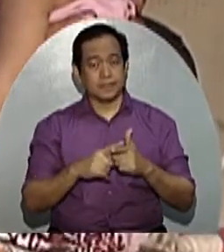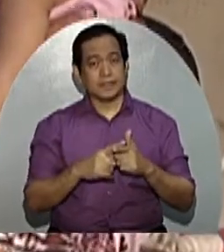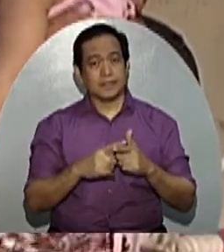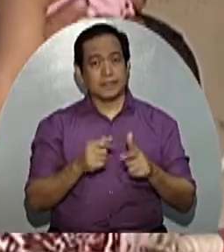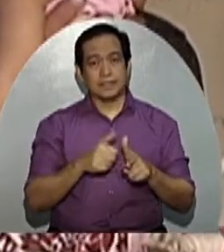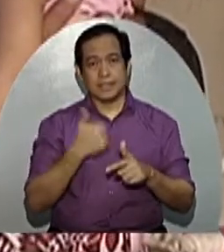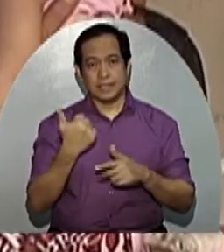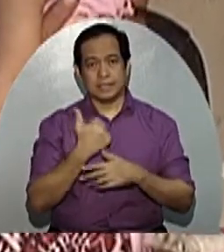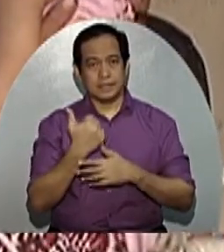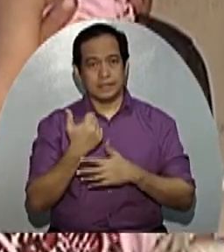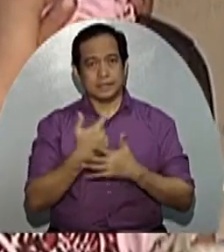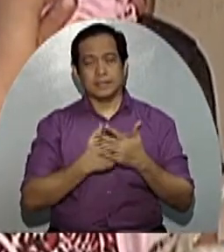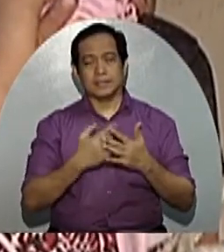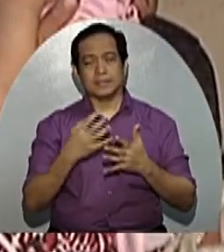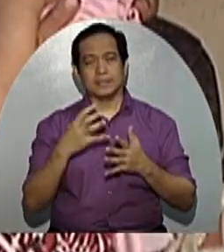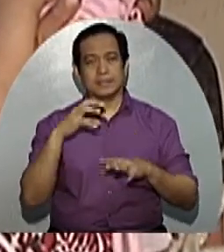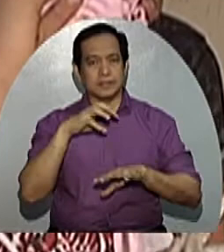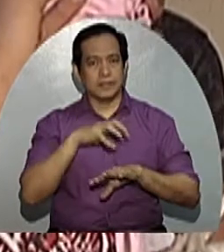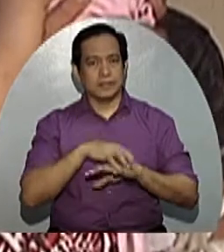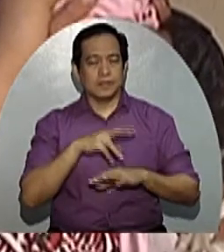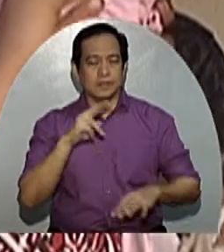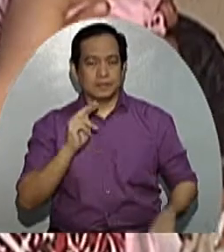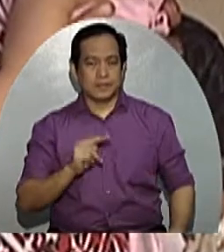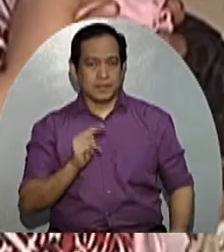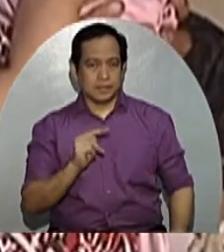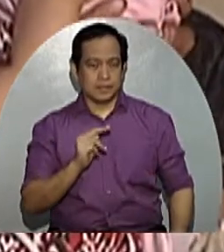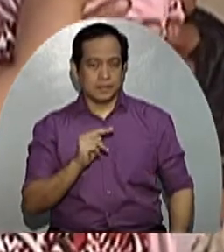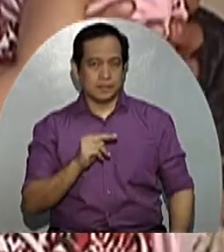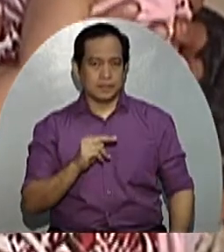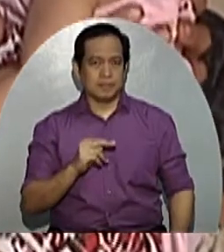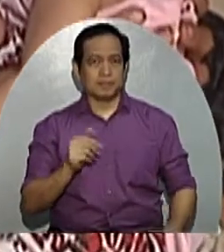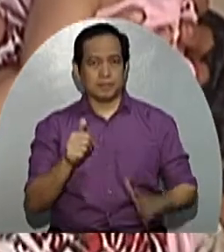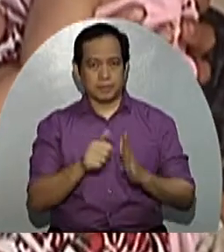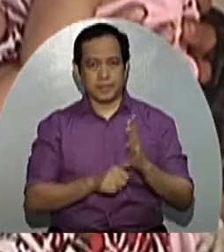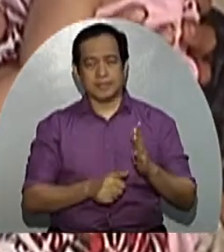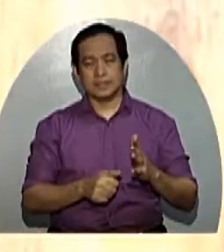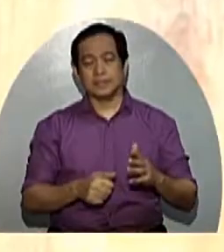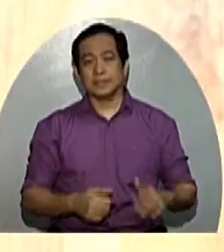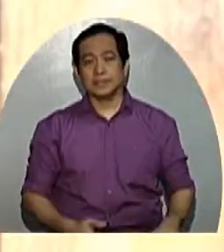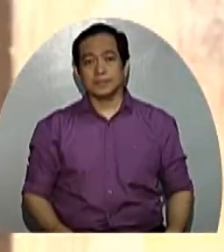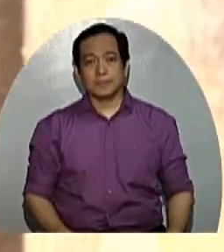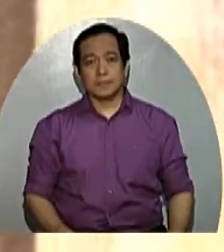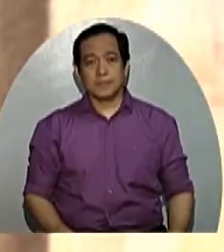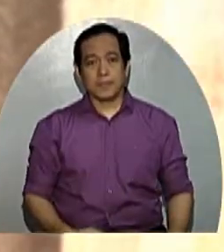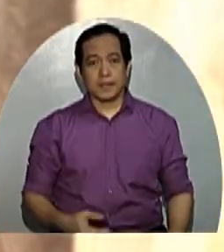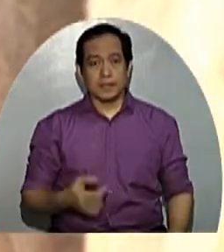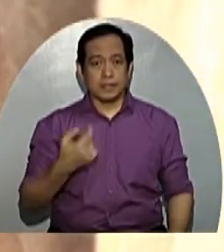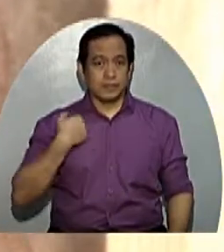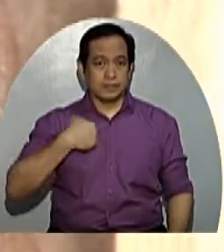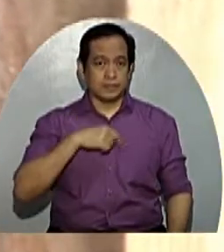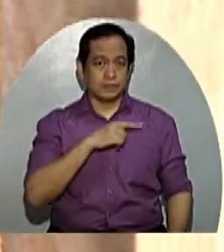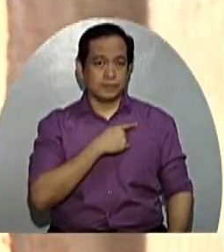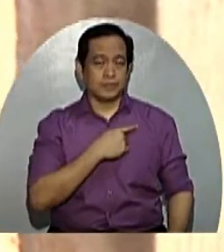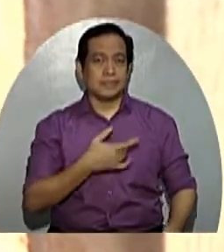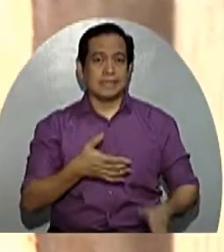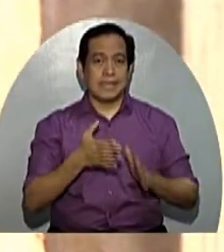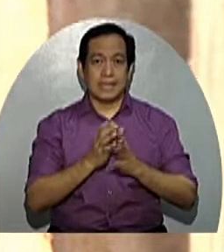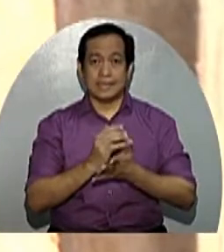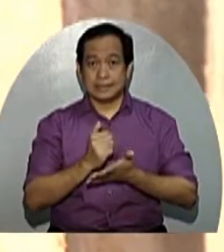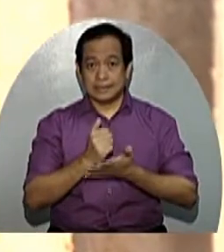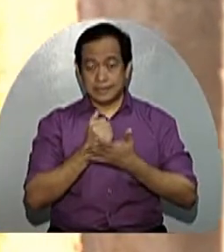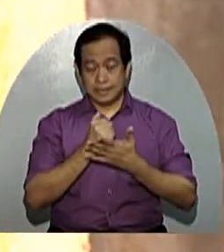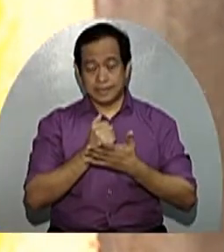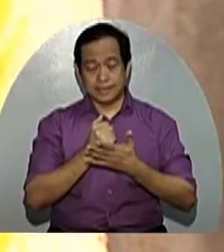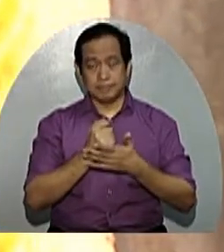kabilang niya pong bukol ay kailangan daw pong operahin. Humingi po kami ng